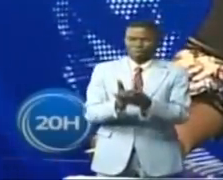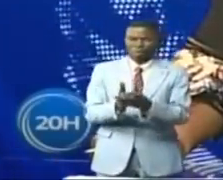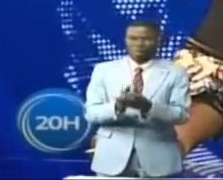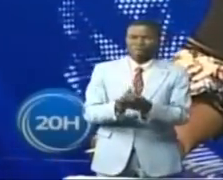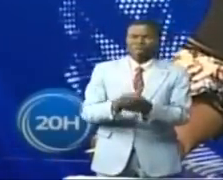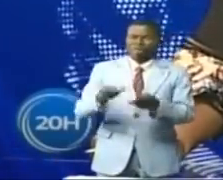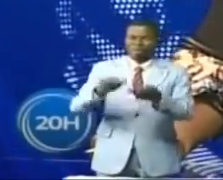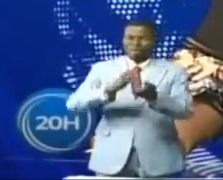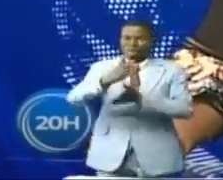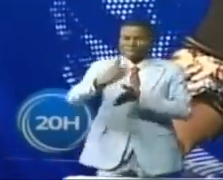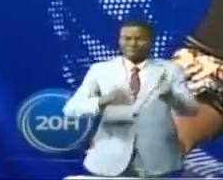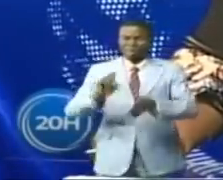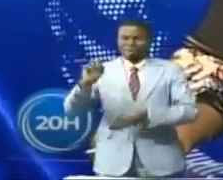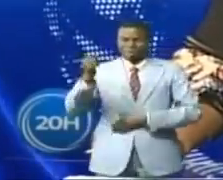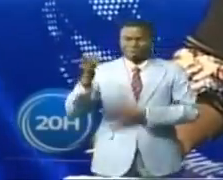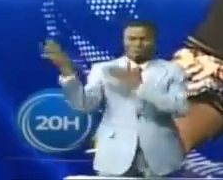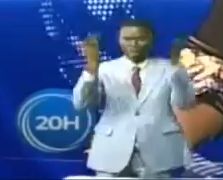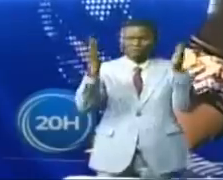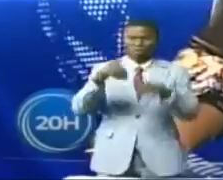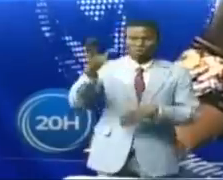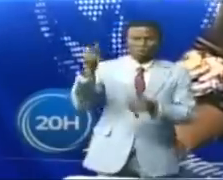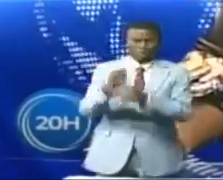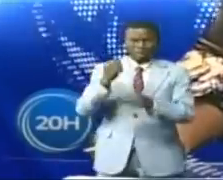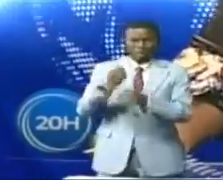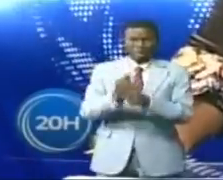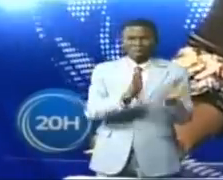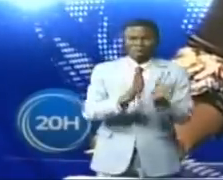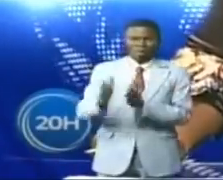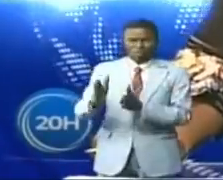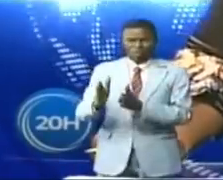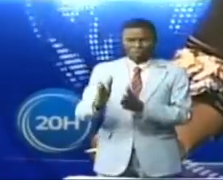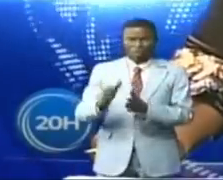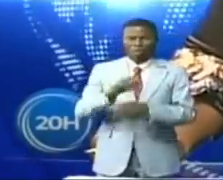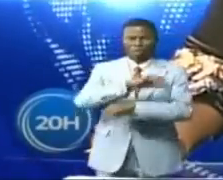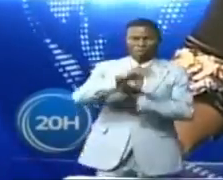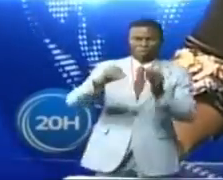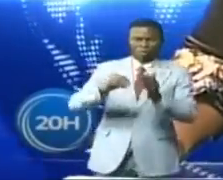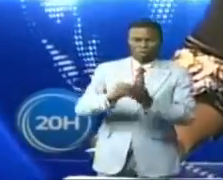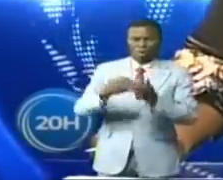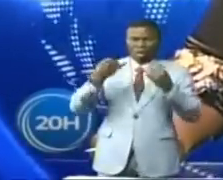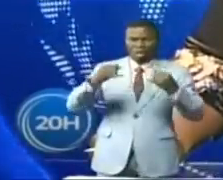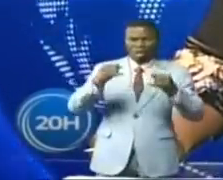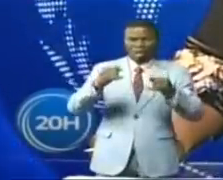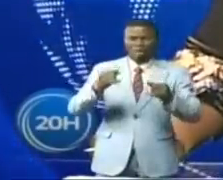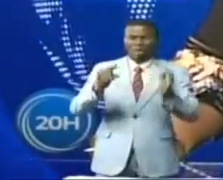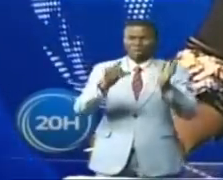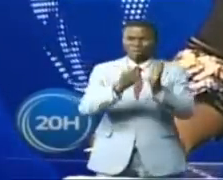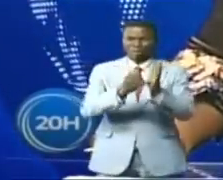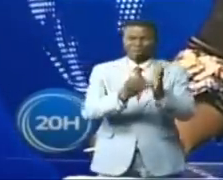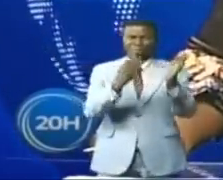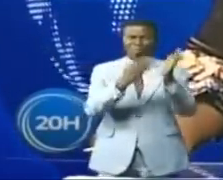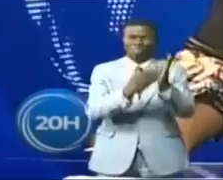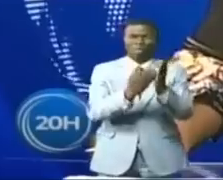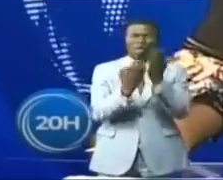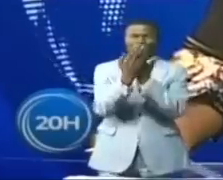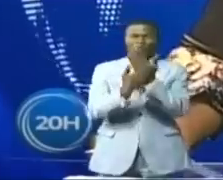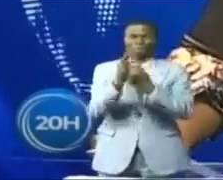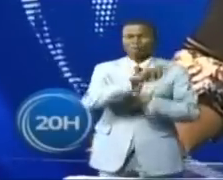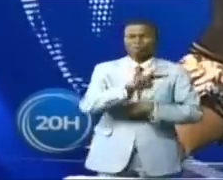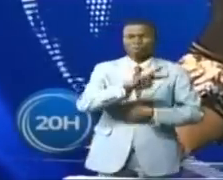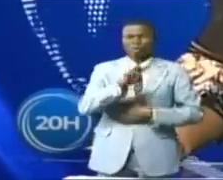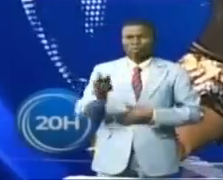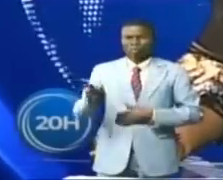unique intégral du commerce extérieur, les travaux sont prévus dans son centre des données pour le samedi 9 juillet 2022.